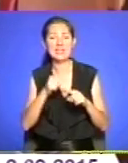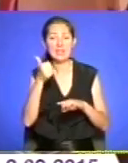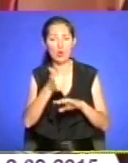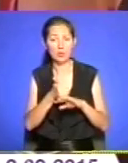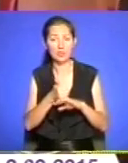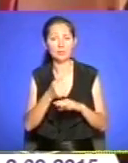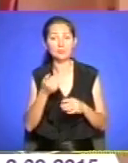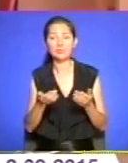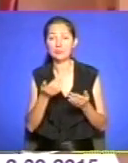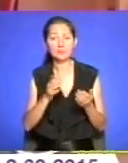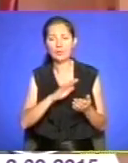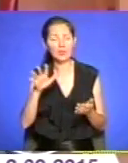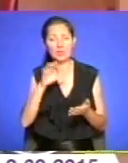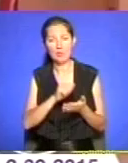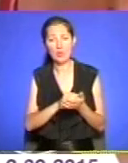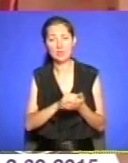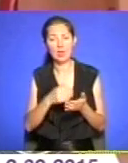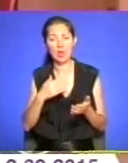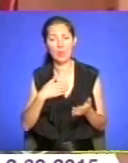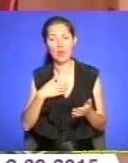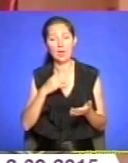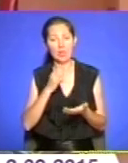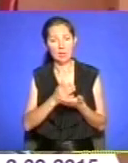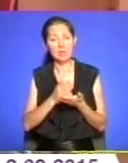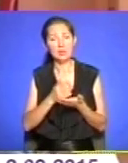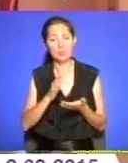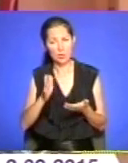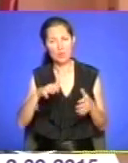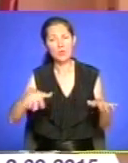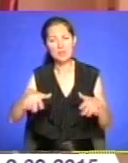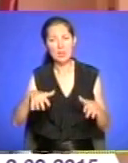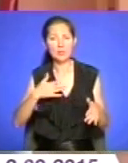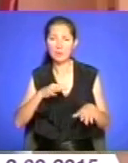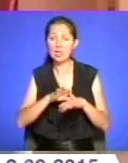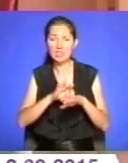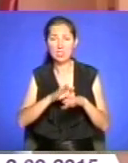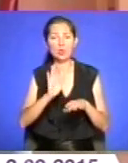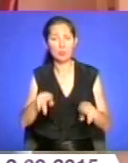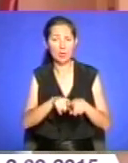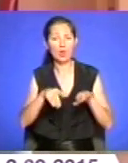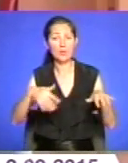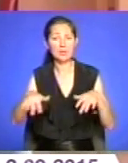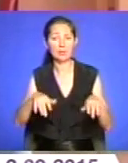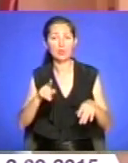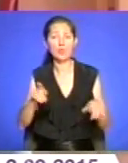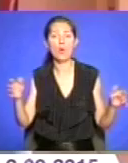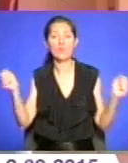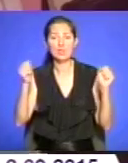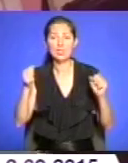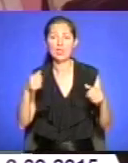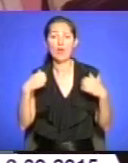бо якщо не займатися, ми стаємо слабшими, і наше тіло теж слабше стає, тому фізичні вправи для нас – це